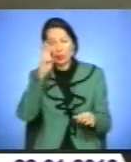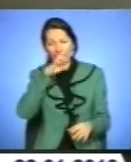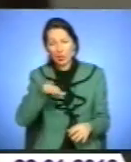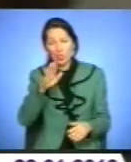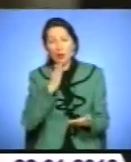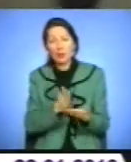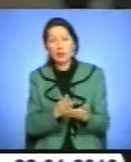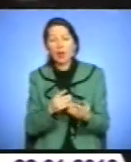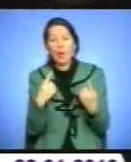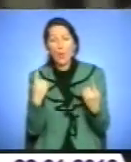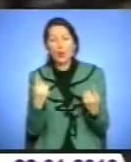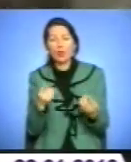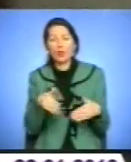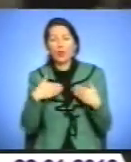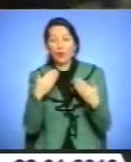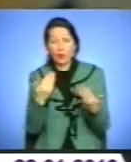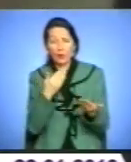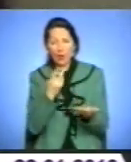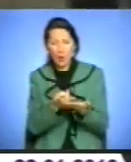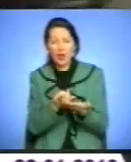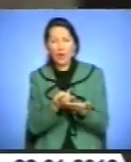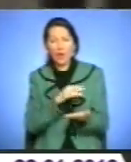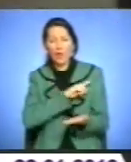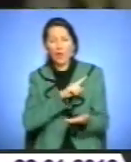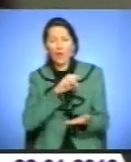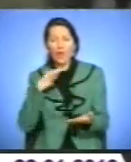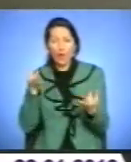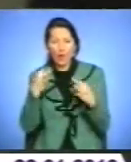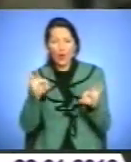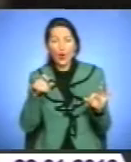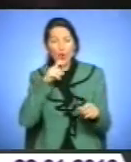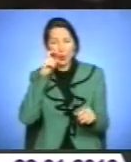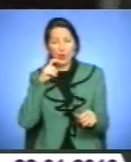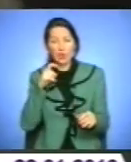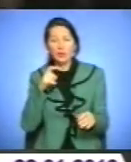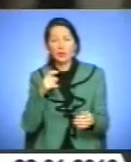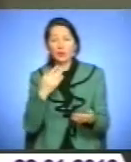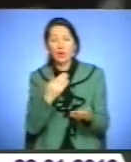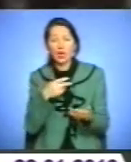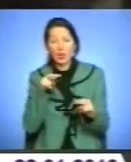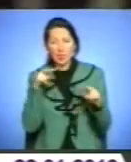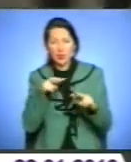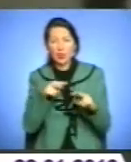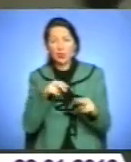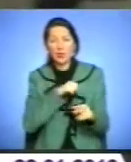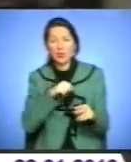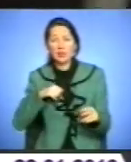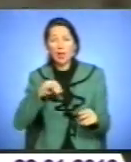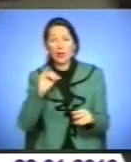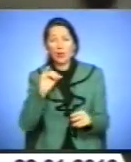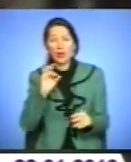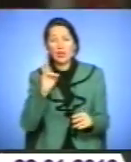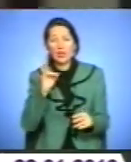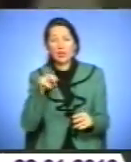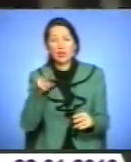волі українців до етнічної територіальної консолідації, свідченням їх самоідентифікації, становлення політичної нації.